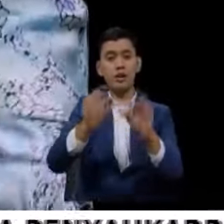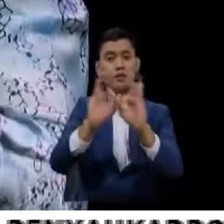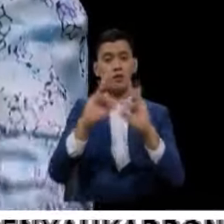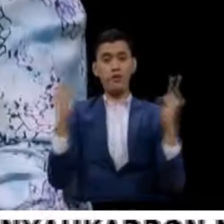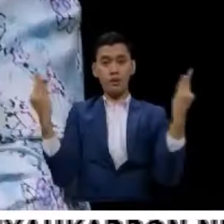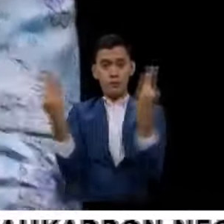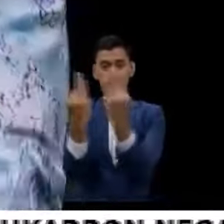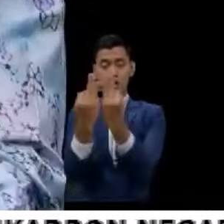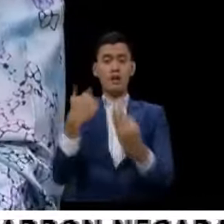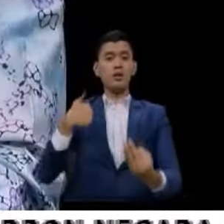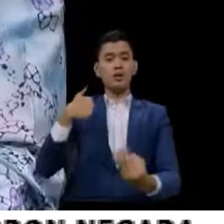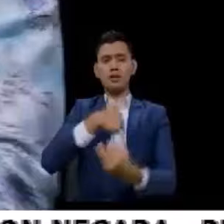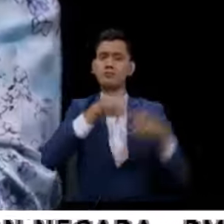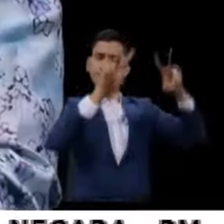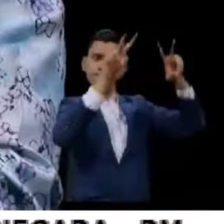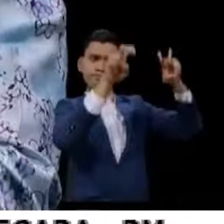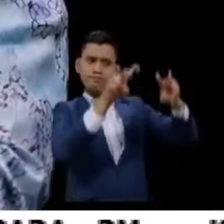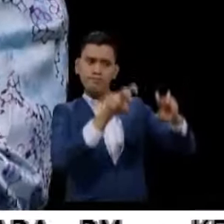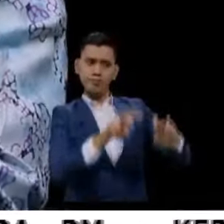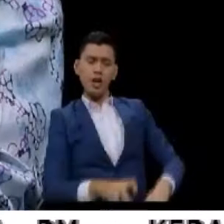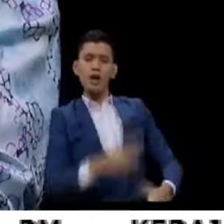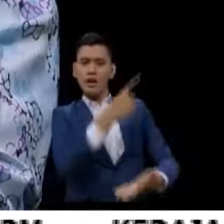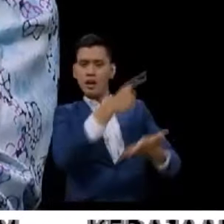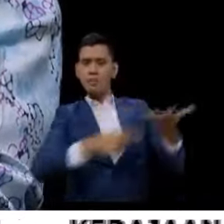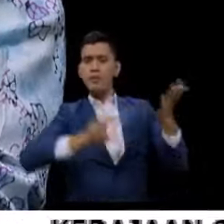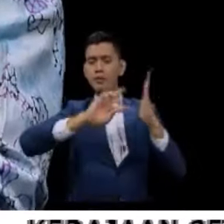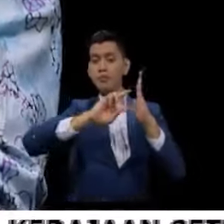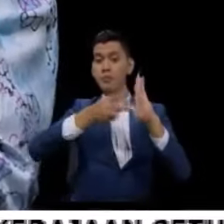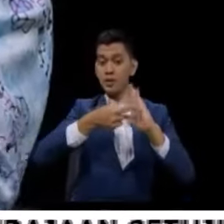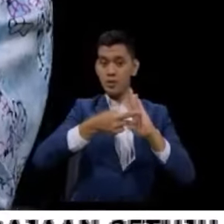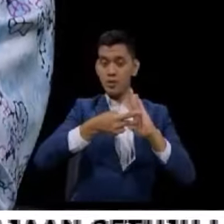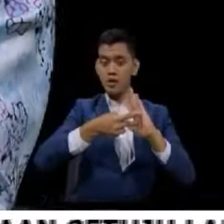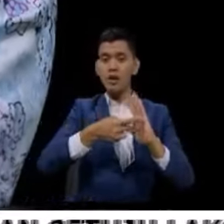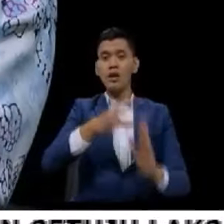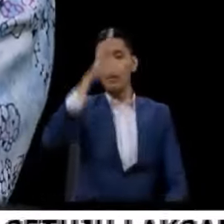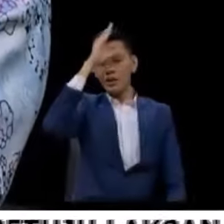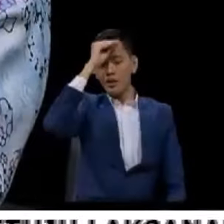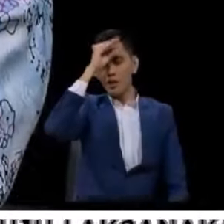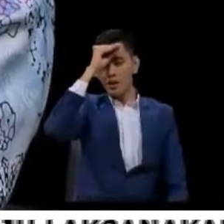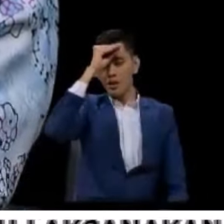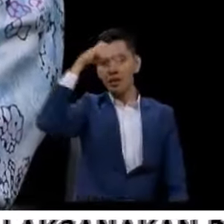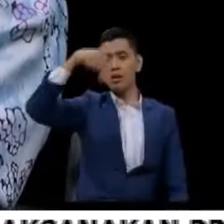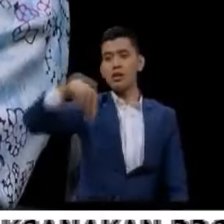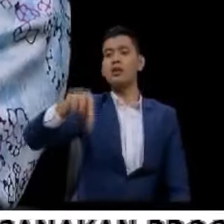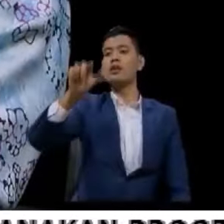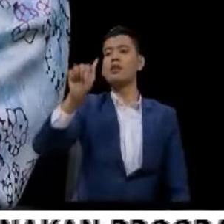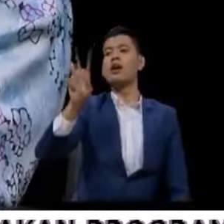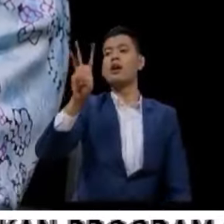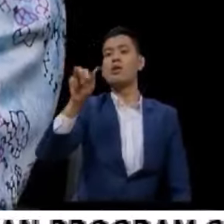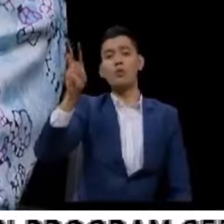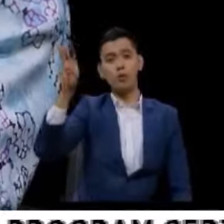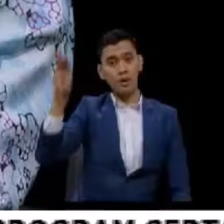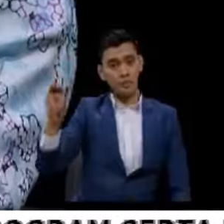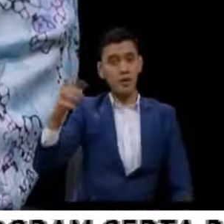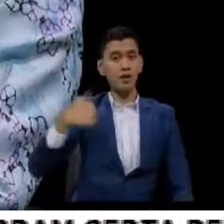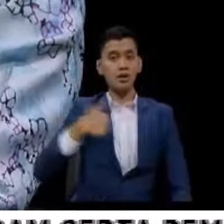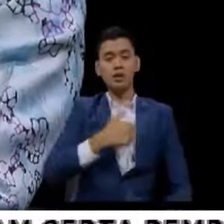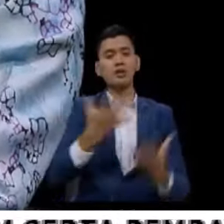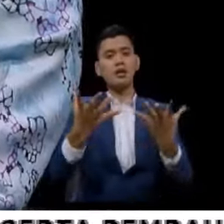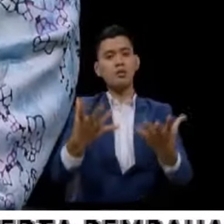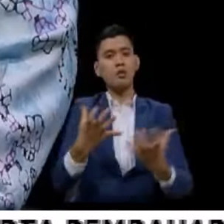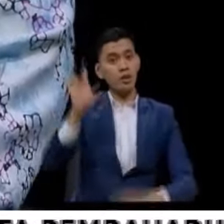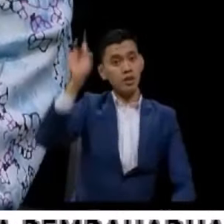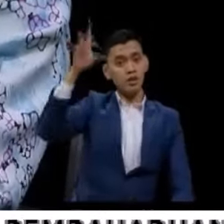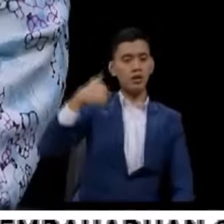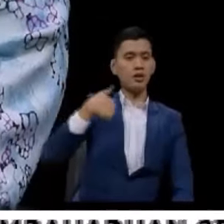untuk kita Nah esplo apakah yang dimaksudkan apa Atletico Wow ini yang kita ndak ke dan insya Allah kita akan